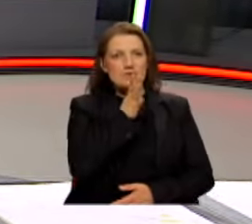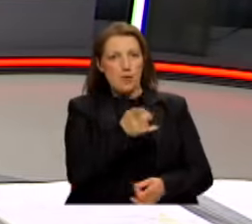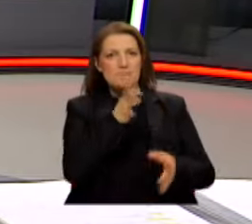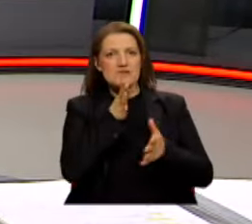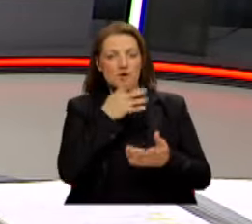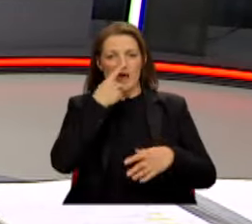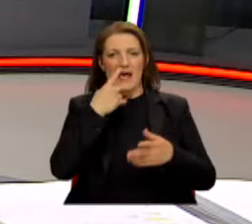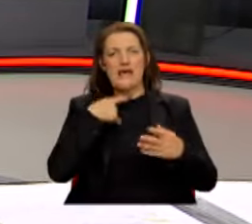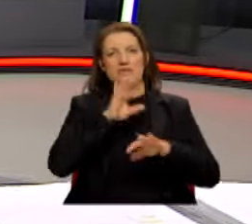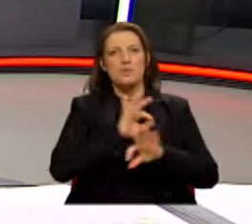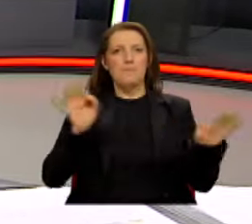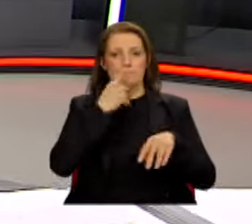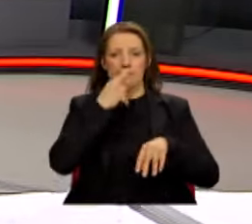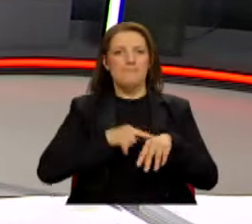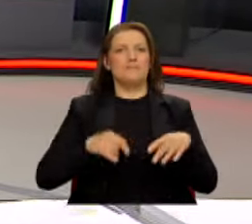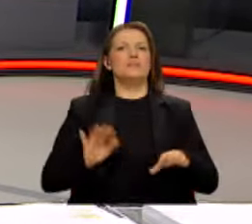emin değilim.